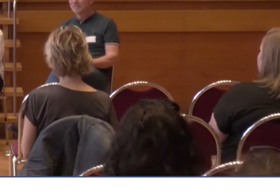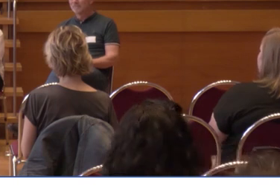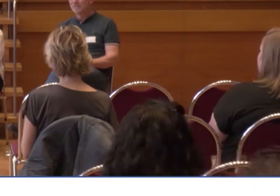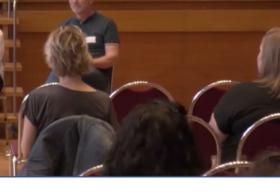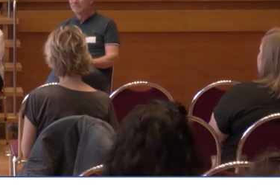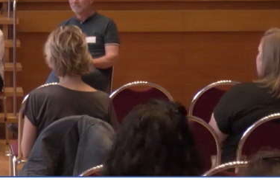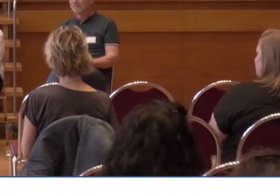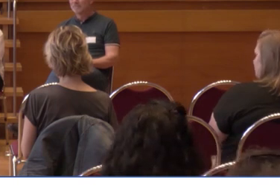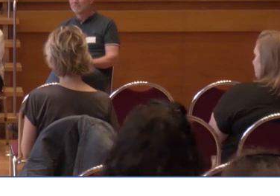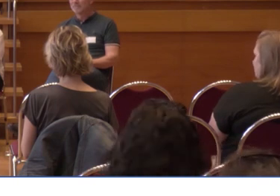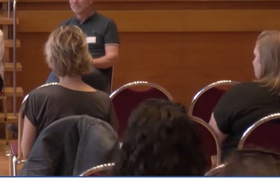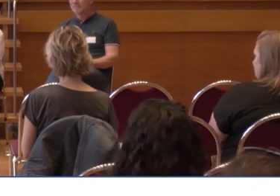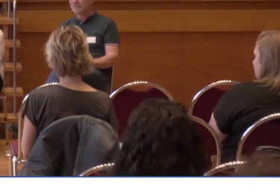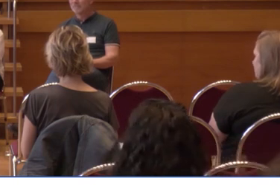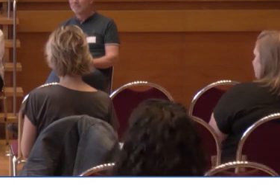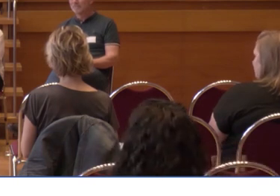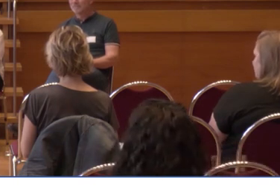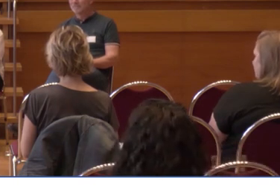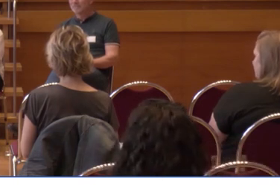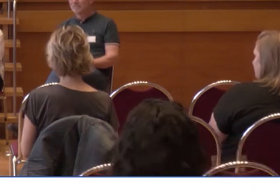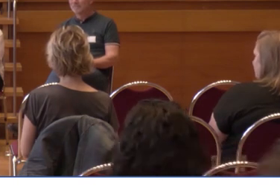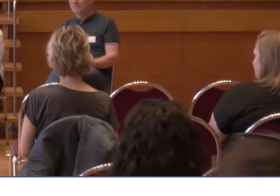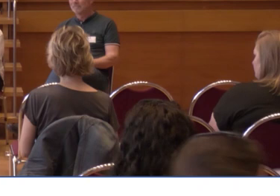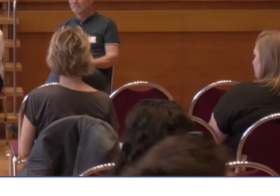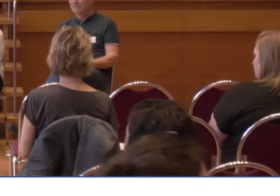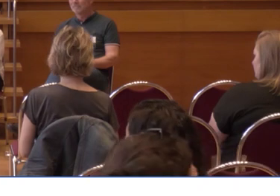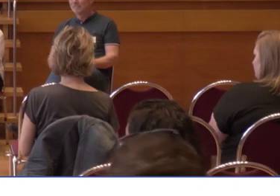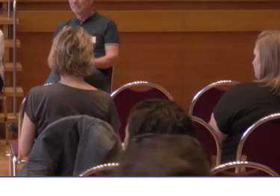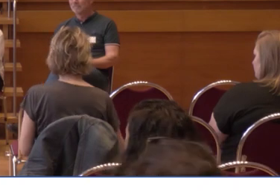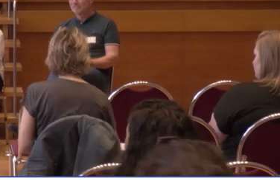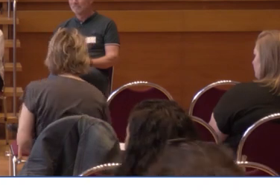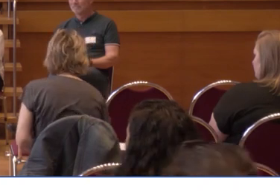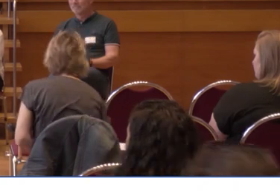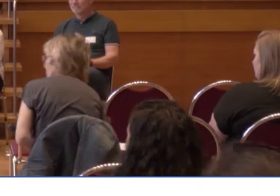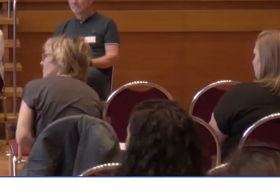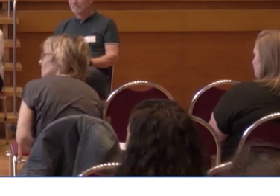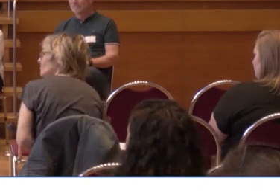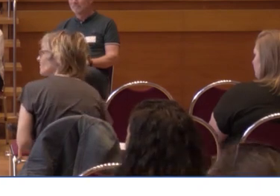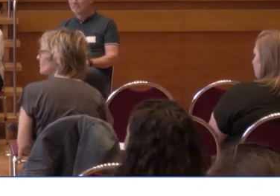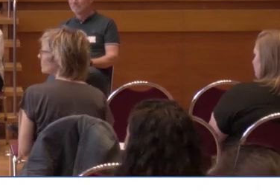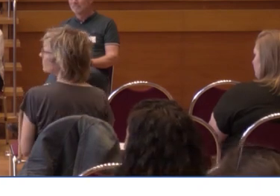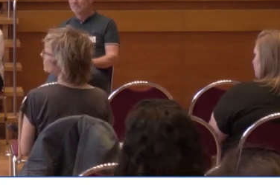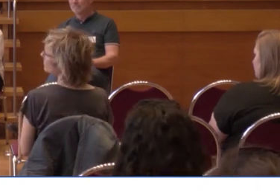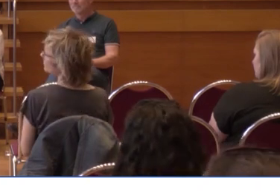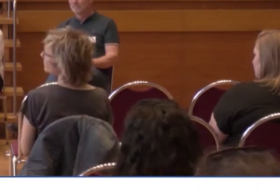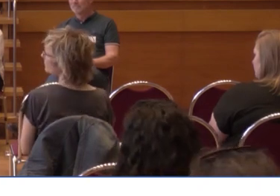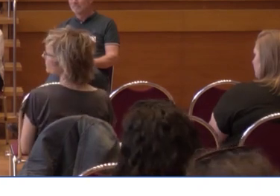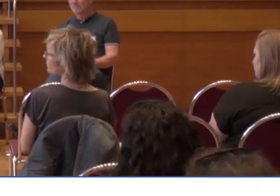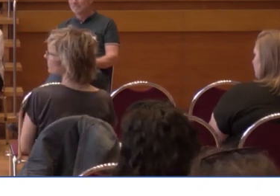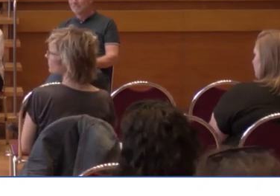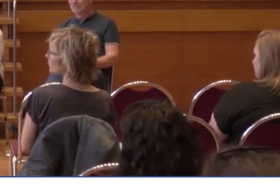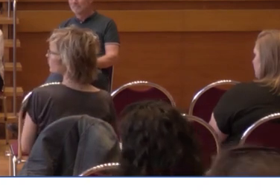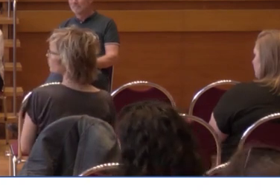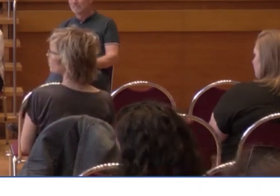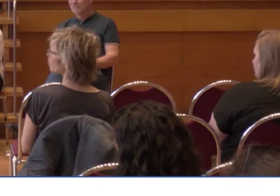Schlichtungsstelle im Bereich der Eingliederungshilfe und dort ist festzustellen oder kann ich meinen wollte ich das mal eingeben das